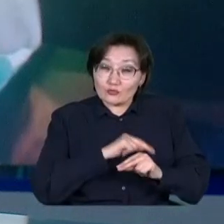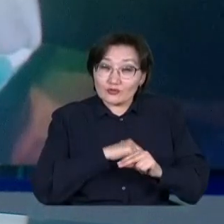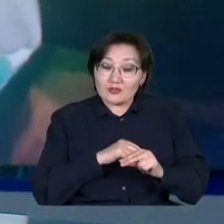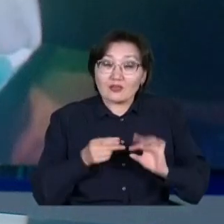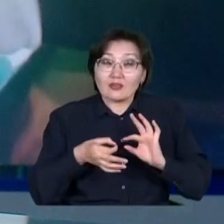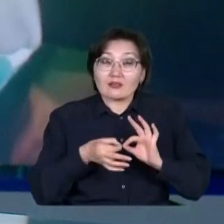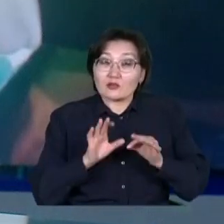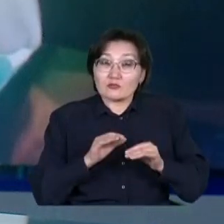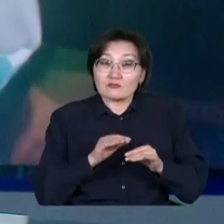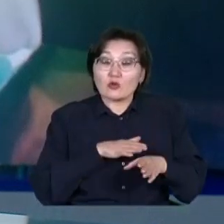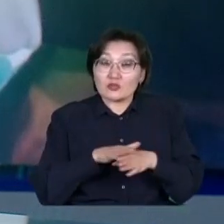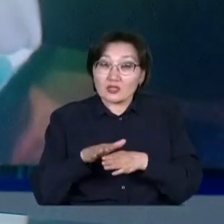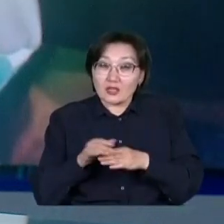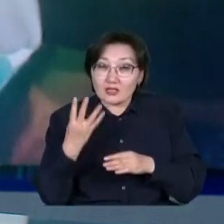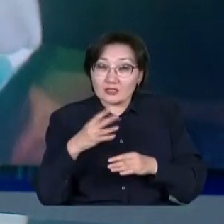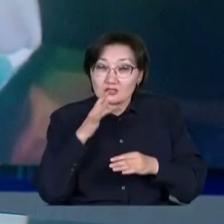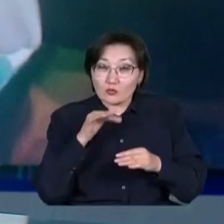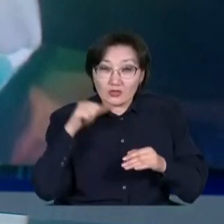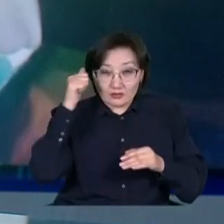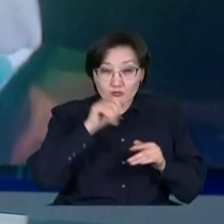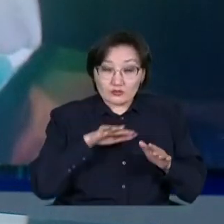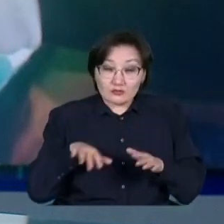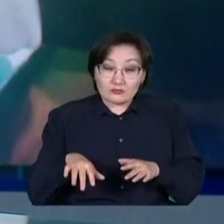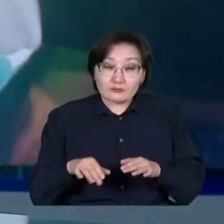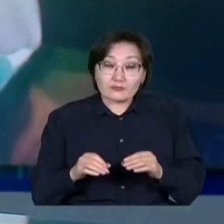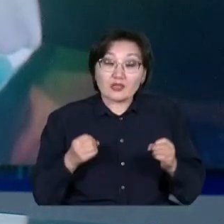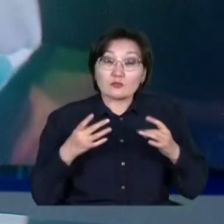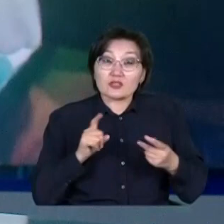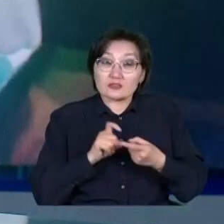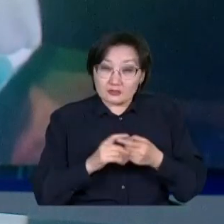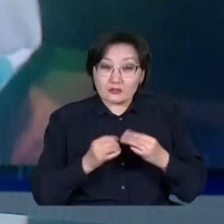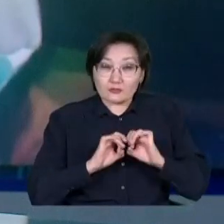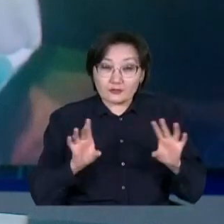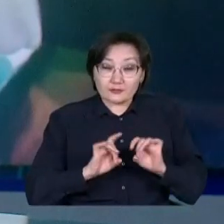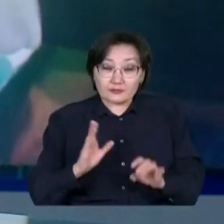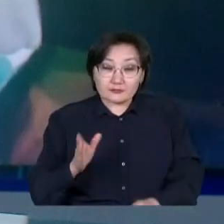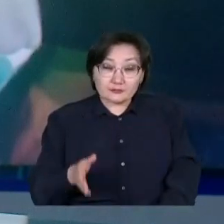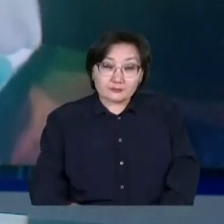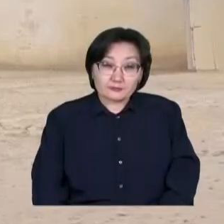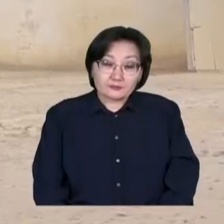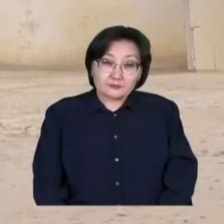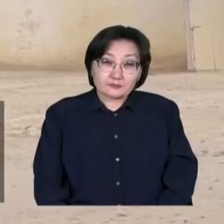тіпті 40 жыл толған. Толығырақ өңірдегі тілшіміздің мереке қарсаңындағы материалында.